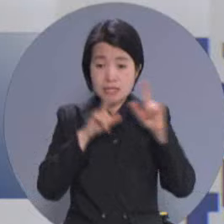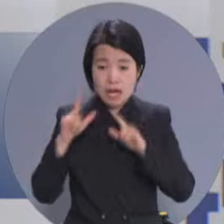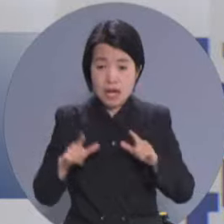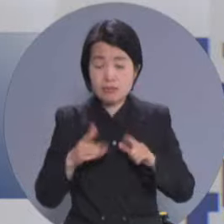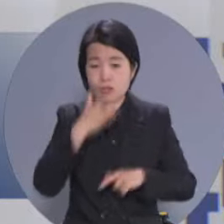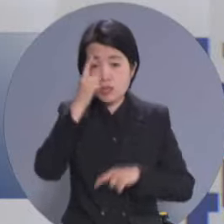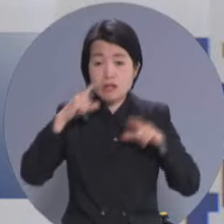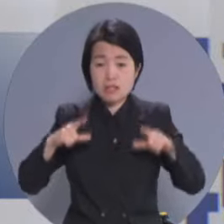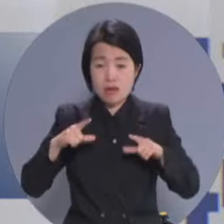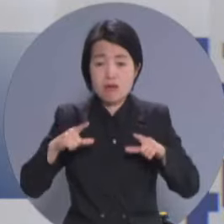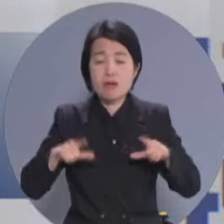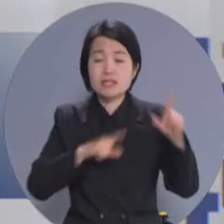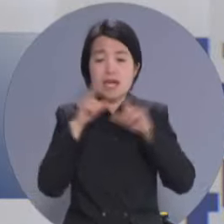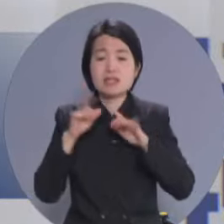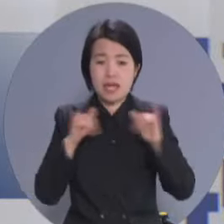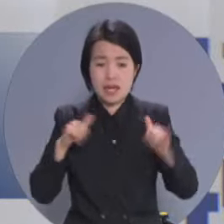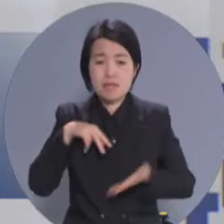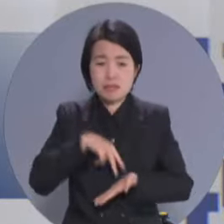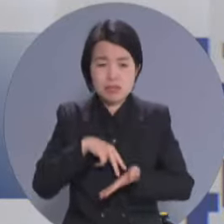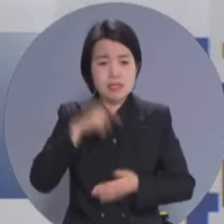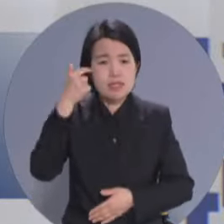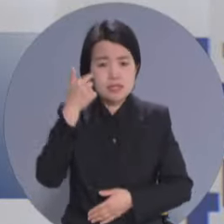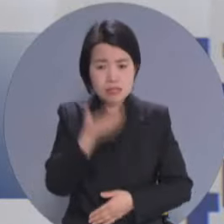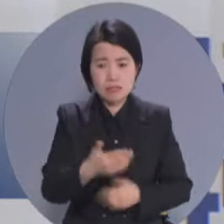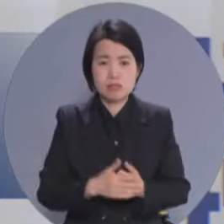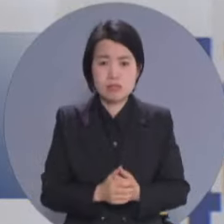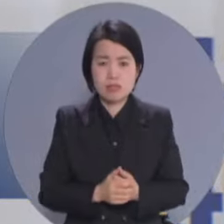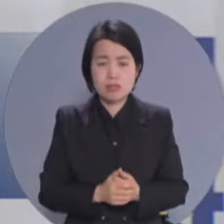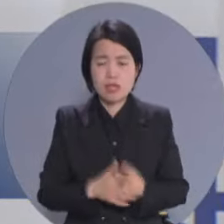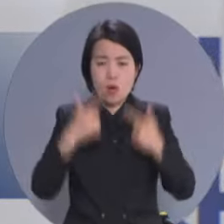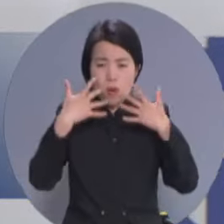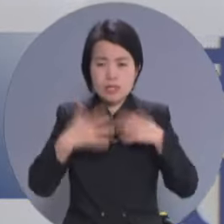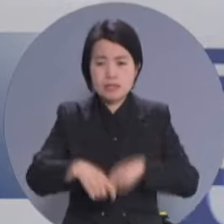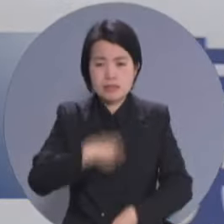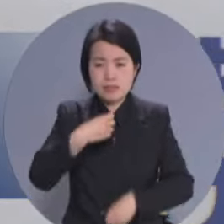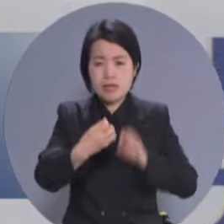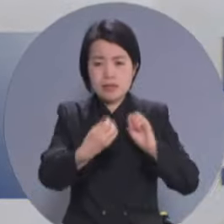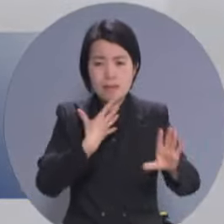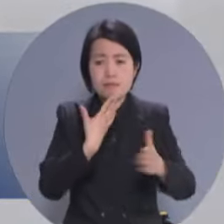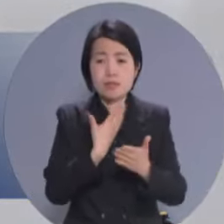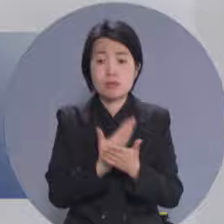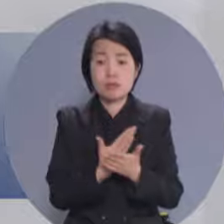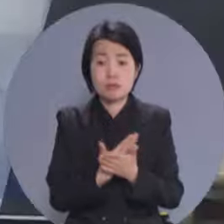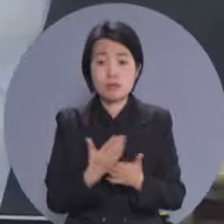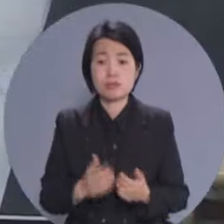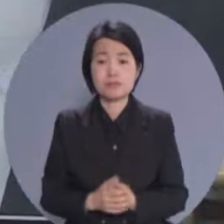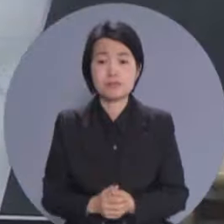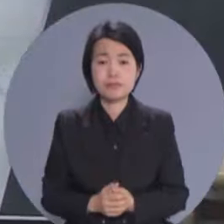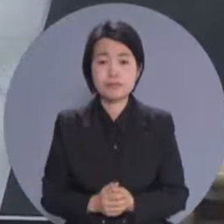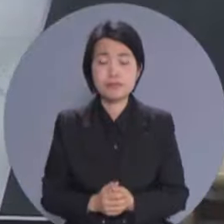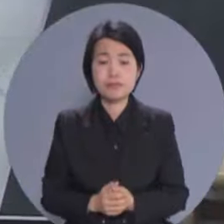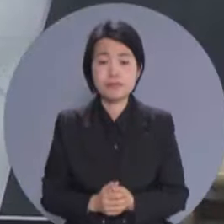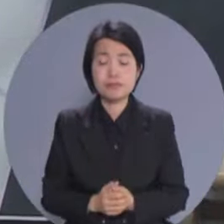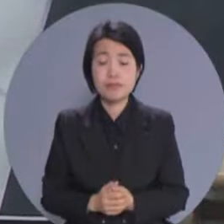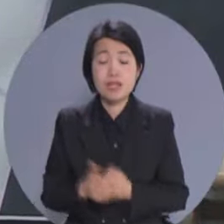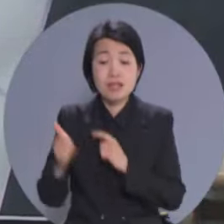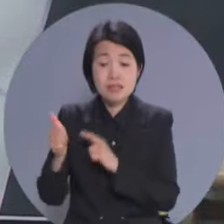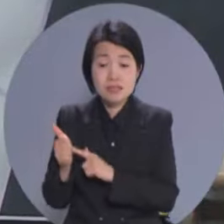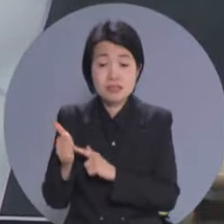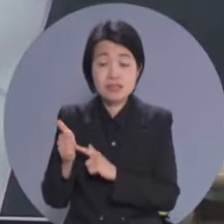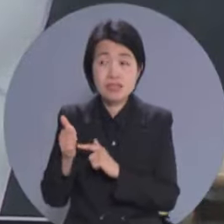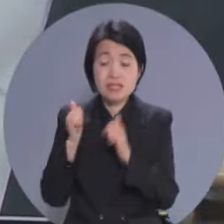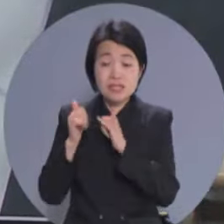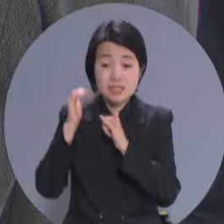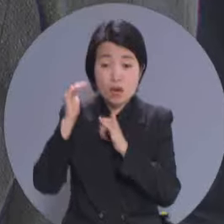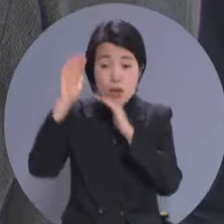순천 시민 한 사람으로서 질문합니다. 정직하게 답변해 주시기 바랍니다. 소병철 의원의